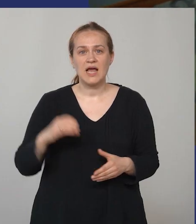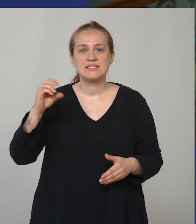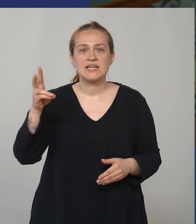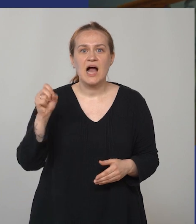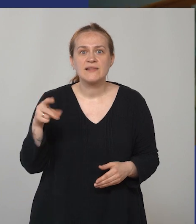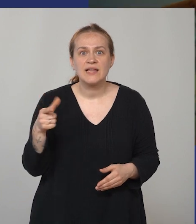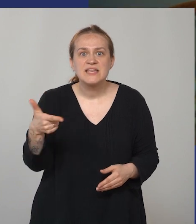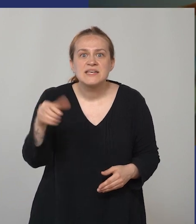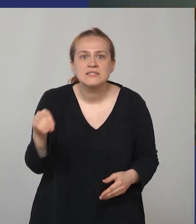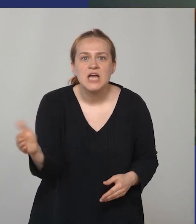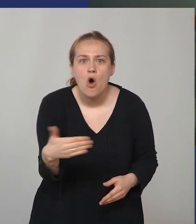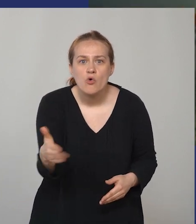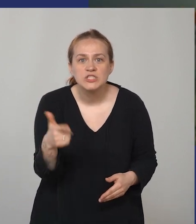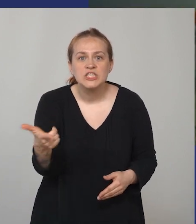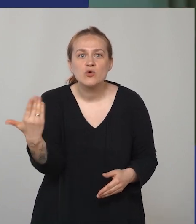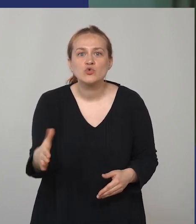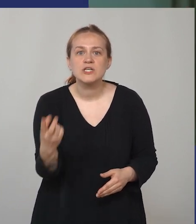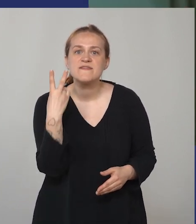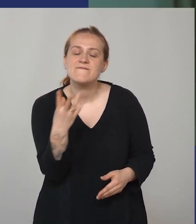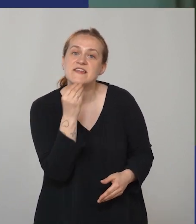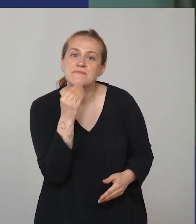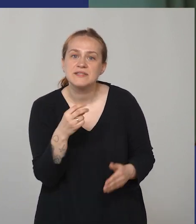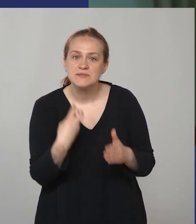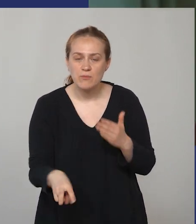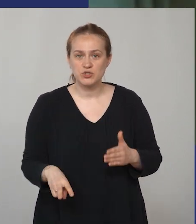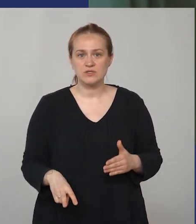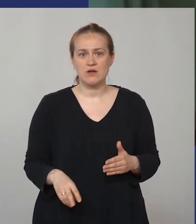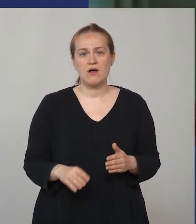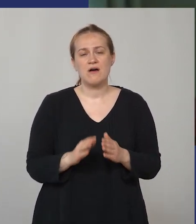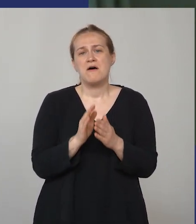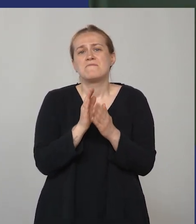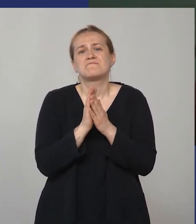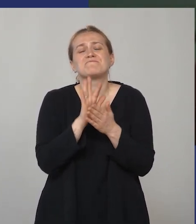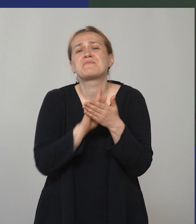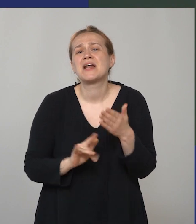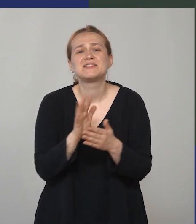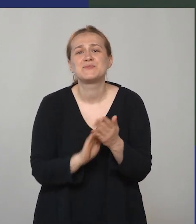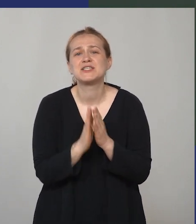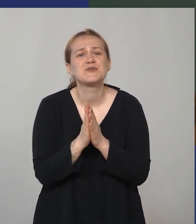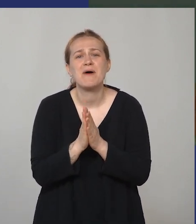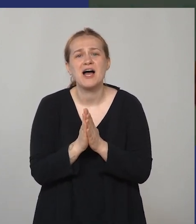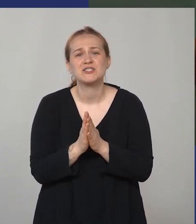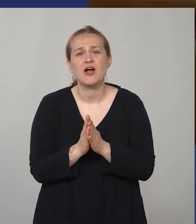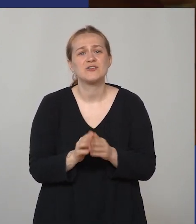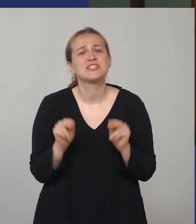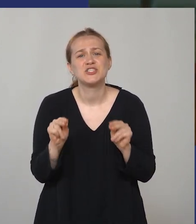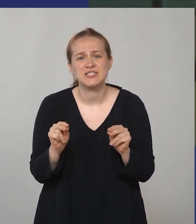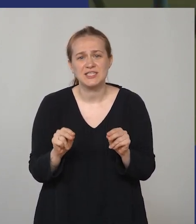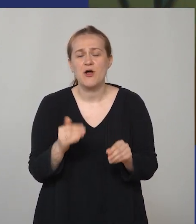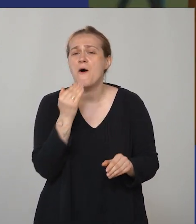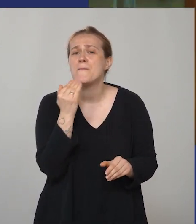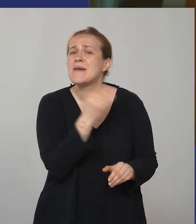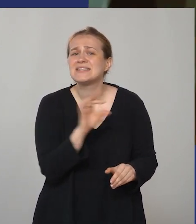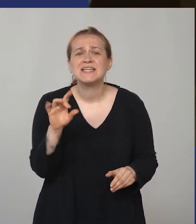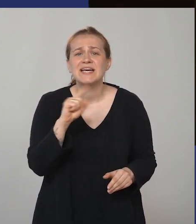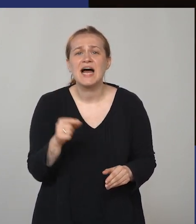Скала, ты где ходишь? Ты уже две репетиции пропустила. Ну, прости, прости, пожалуйста, ну, честное слово. Ну,